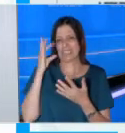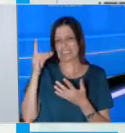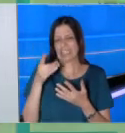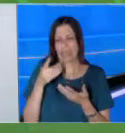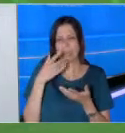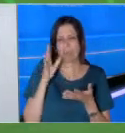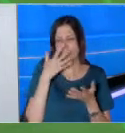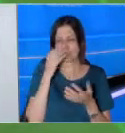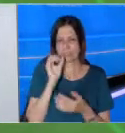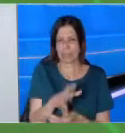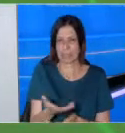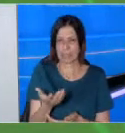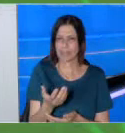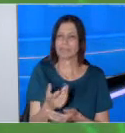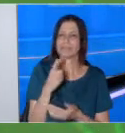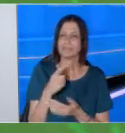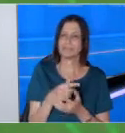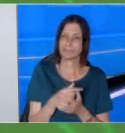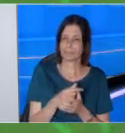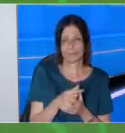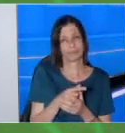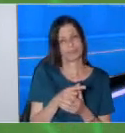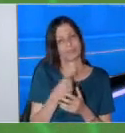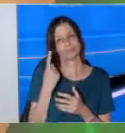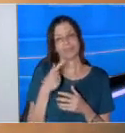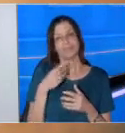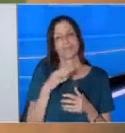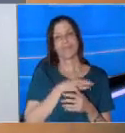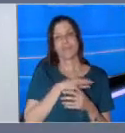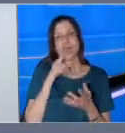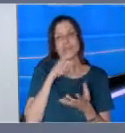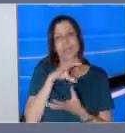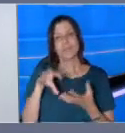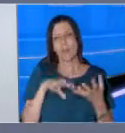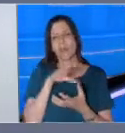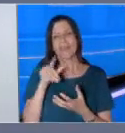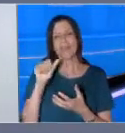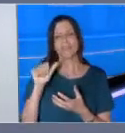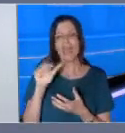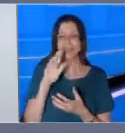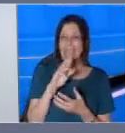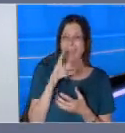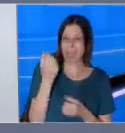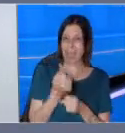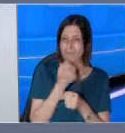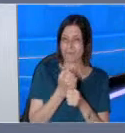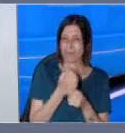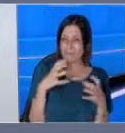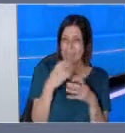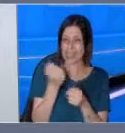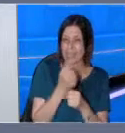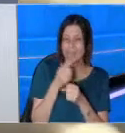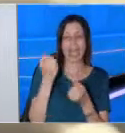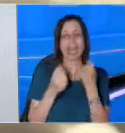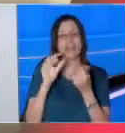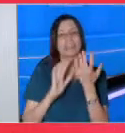חוצפן. אחת הנפגעות מהמאומות היא חברת הכנסת אפרת רייטן מהעבודה שרכבה נשרף ביפו,